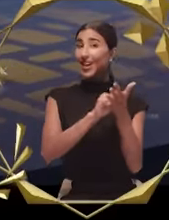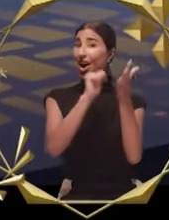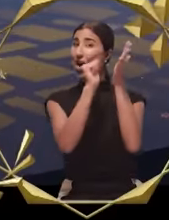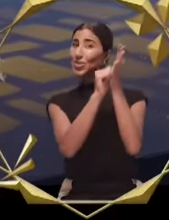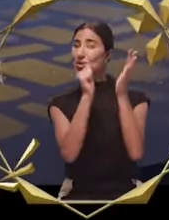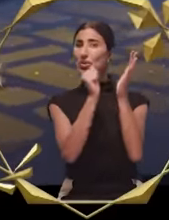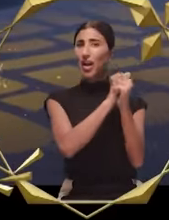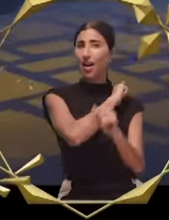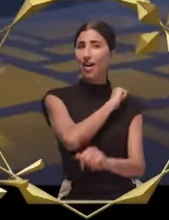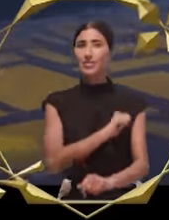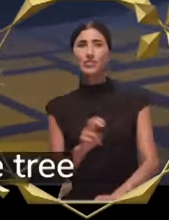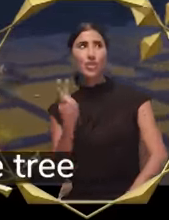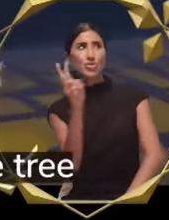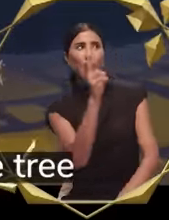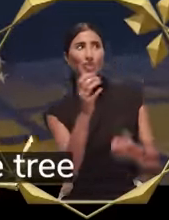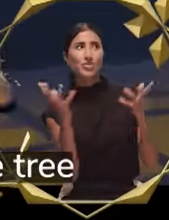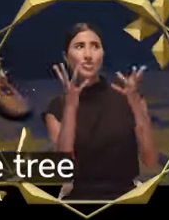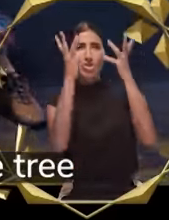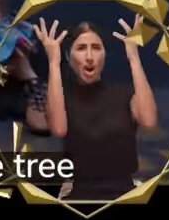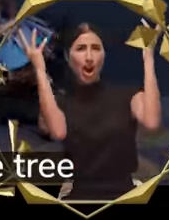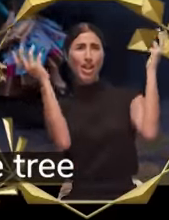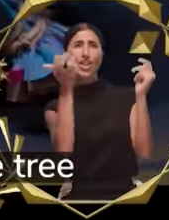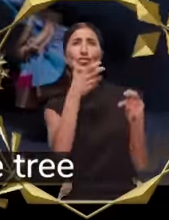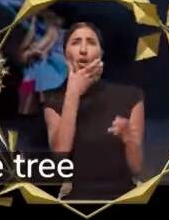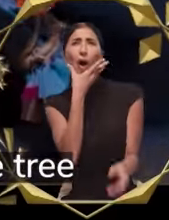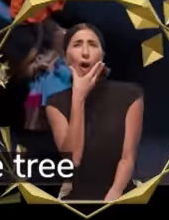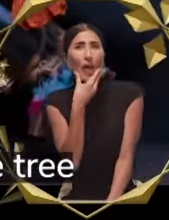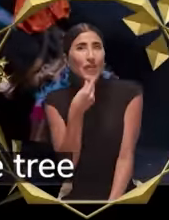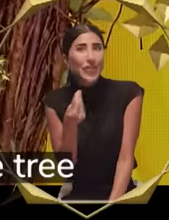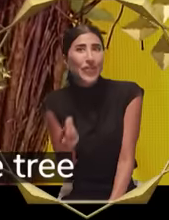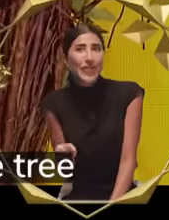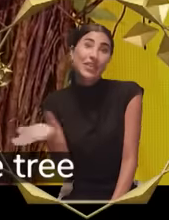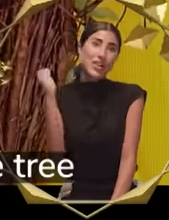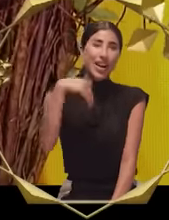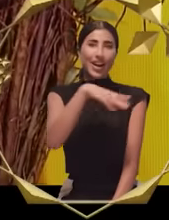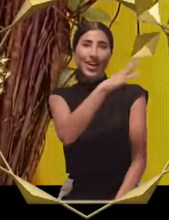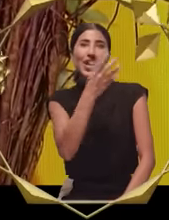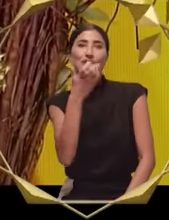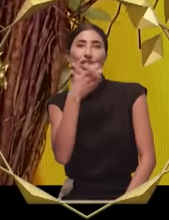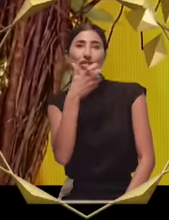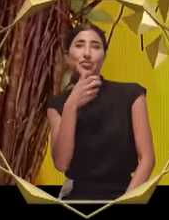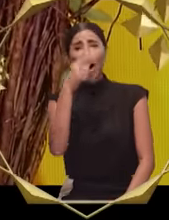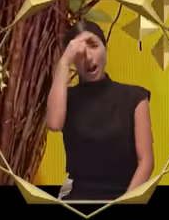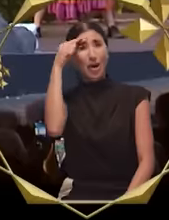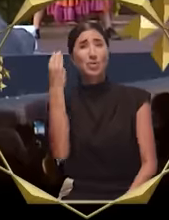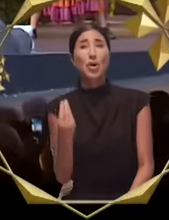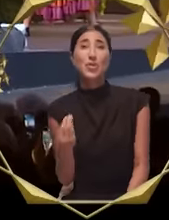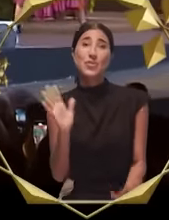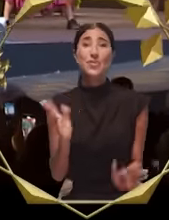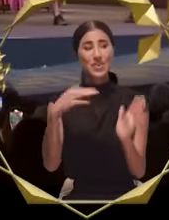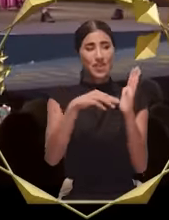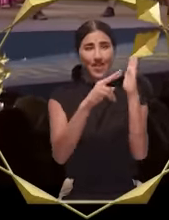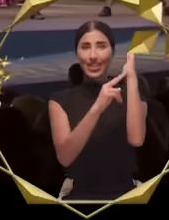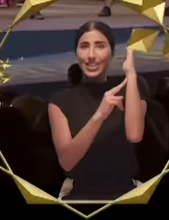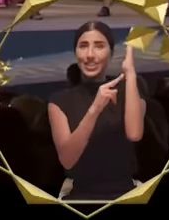خطوة طق خطوة طاق، انظري تفاحة ضليلة، يا للأقل الأقدار الجميلة